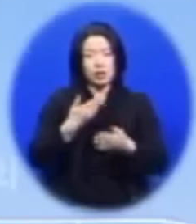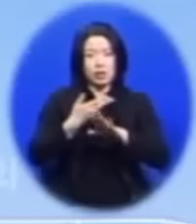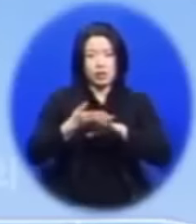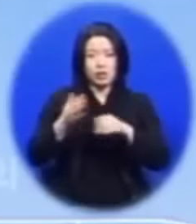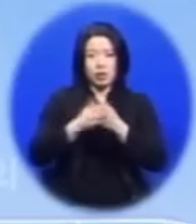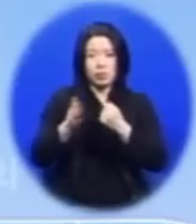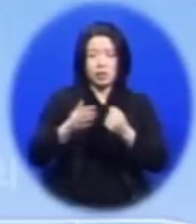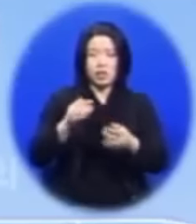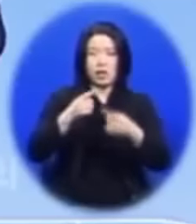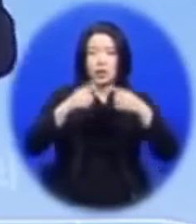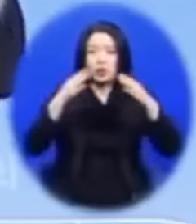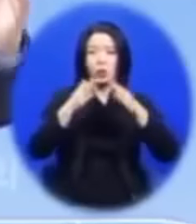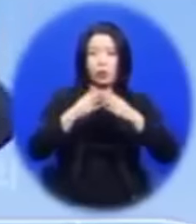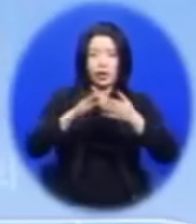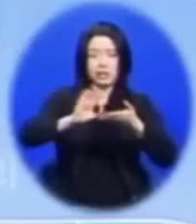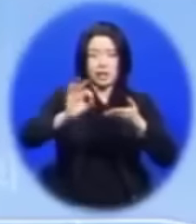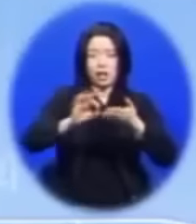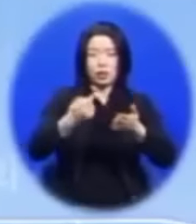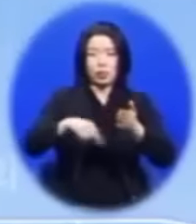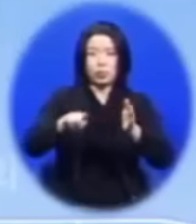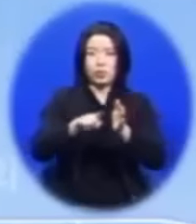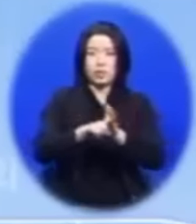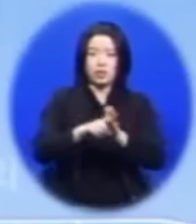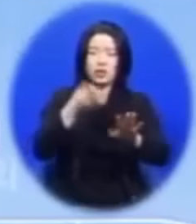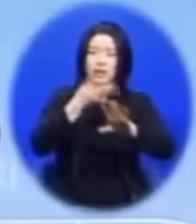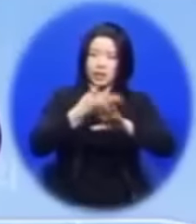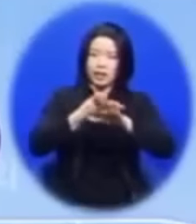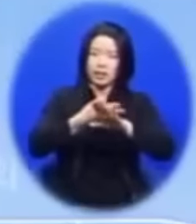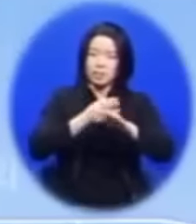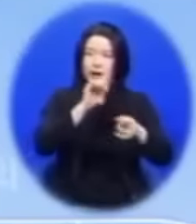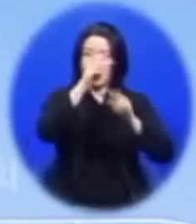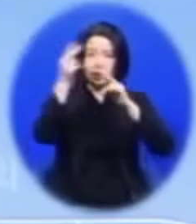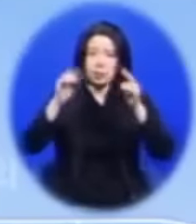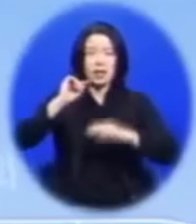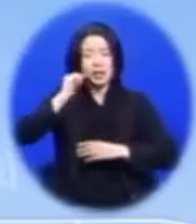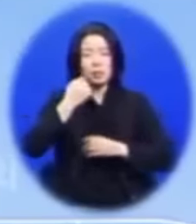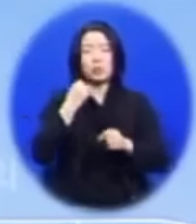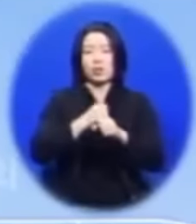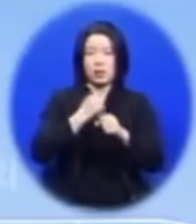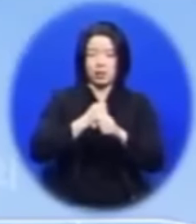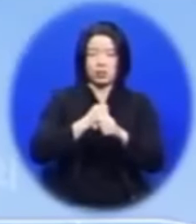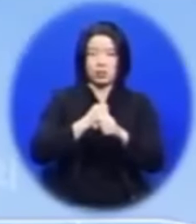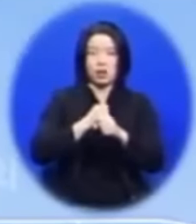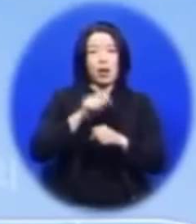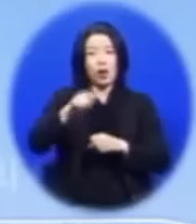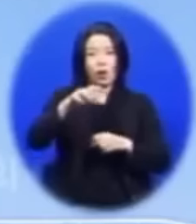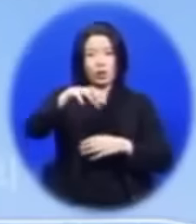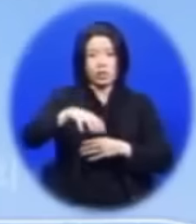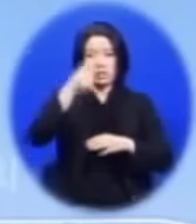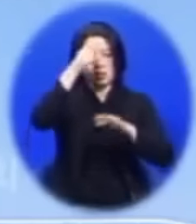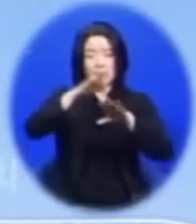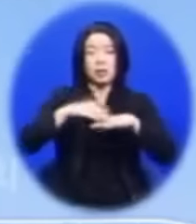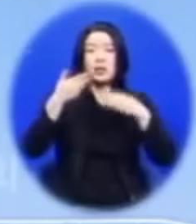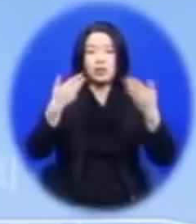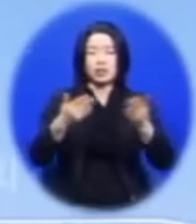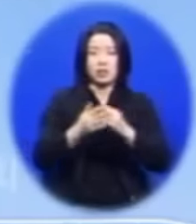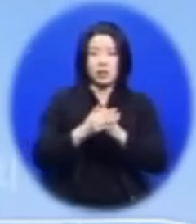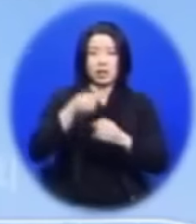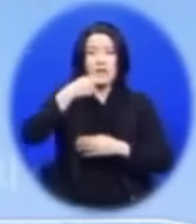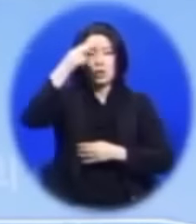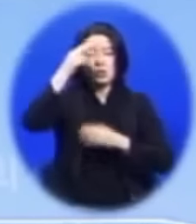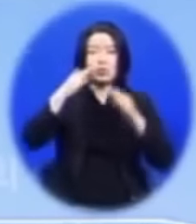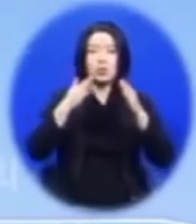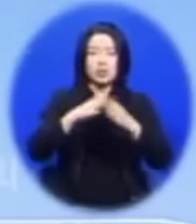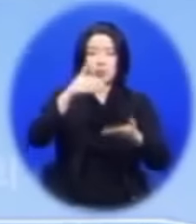새로하고 외양도 새로 꾸미고 그리고 이제 거기서 예배를 드리게 되는데 술집 주인이